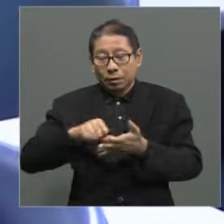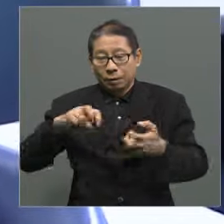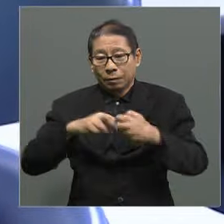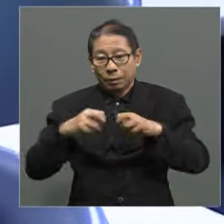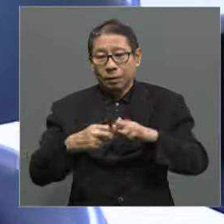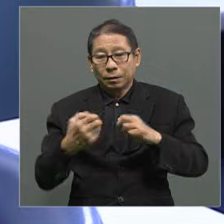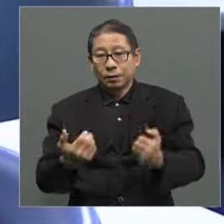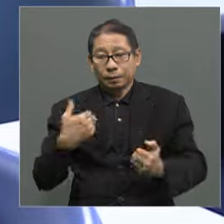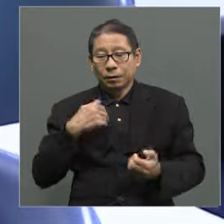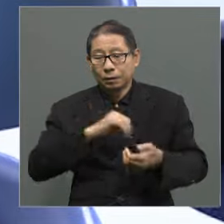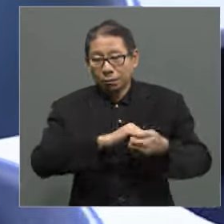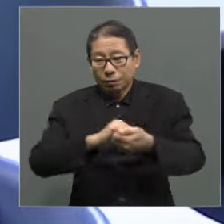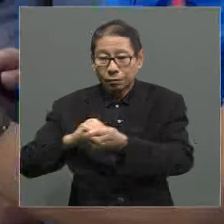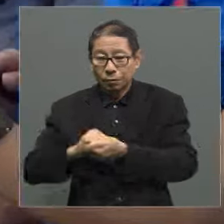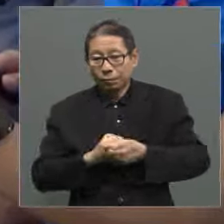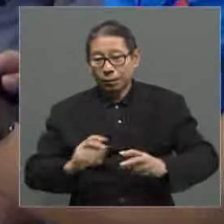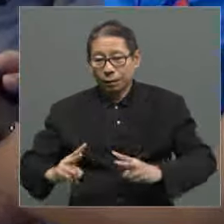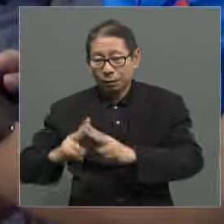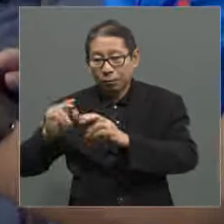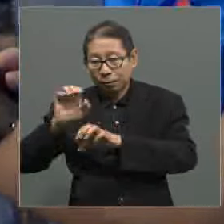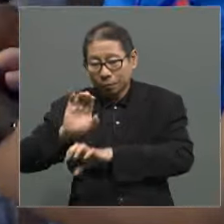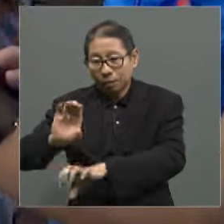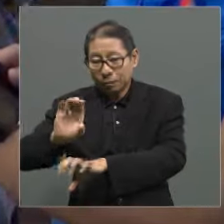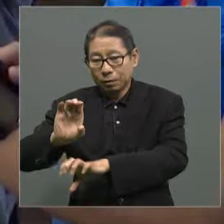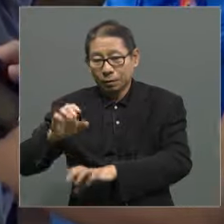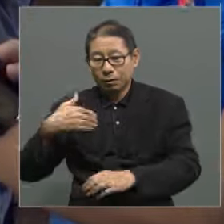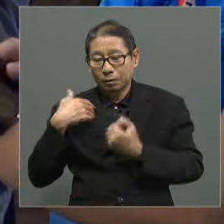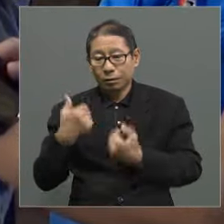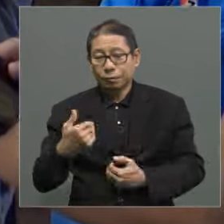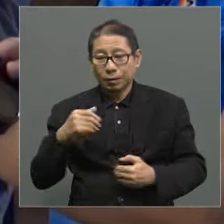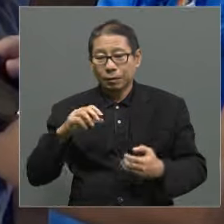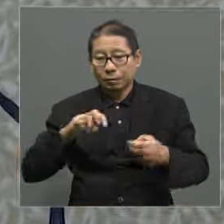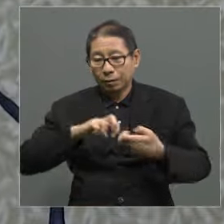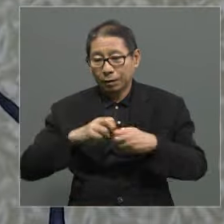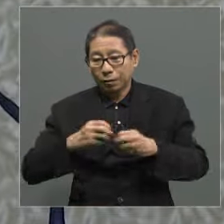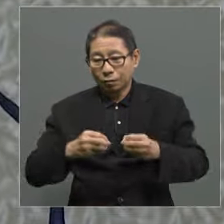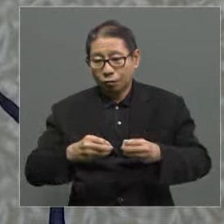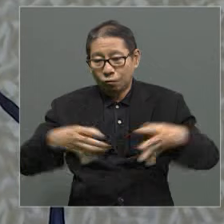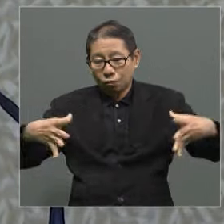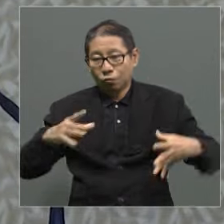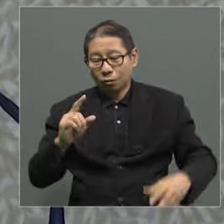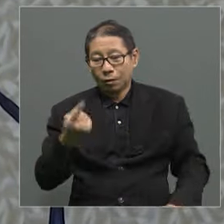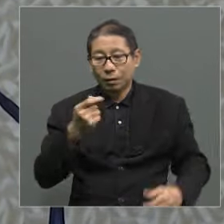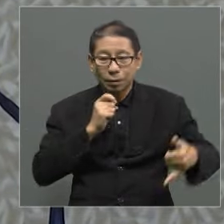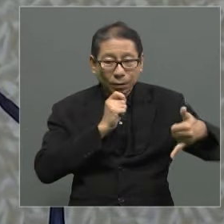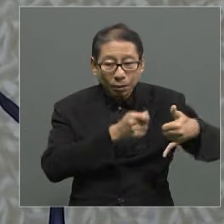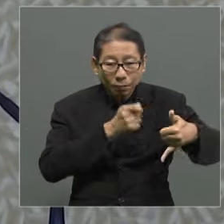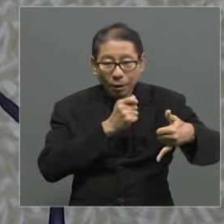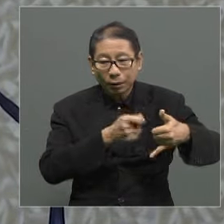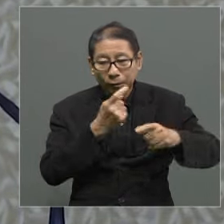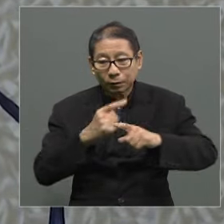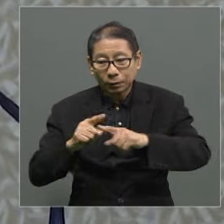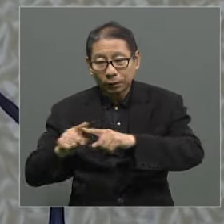ซึ่งอันนี้ก็จะไปร่วมกับทางกระทรวงมหาดไทยครับตอนที่เกิดเหตุใหม่ๆเนี่ยนะคะเคยฟังสัมภาษณ์จากหลายๆคนเนี่ยนะ